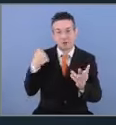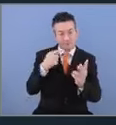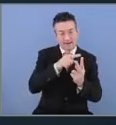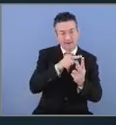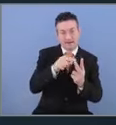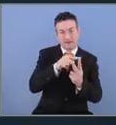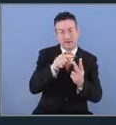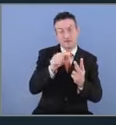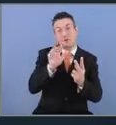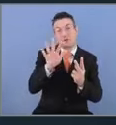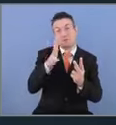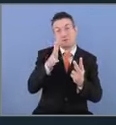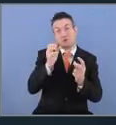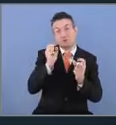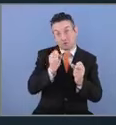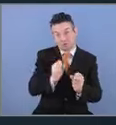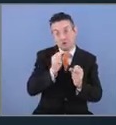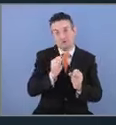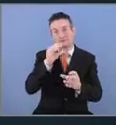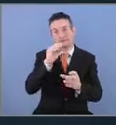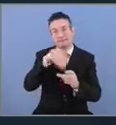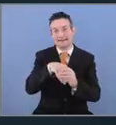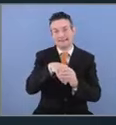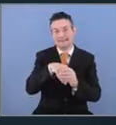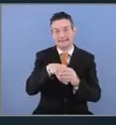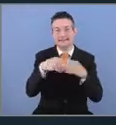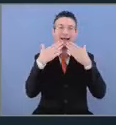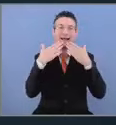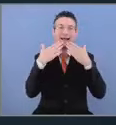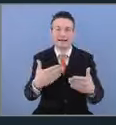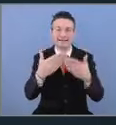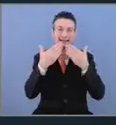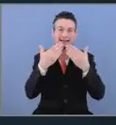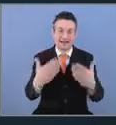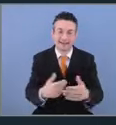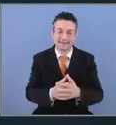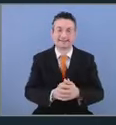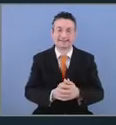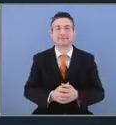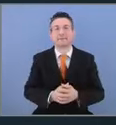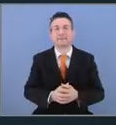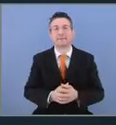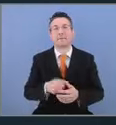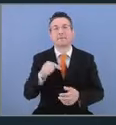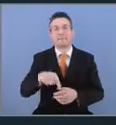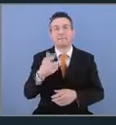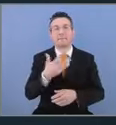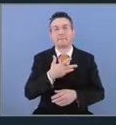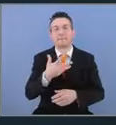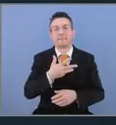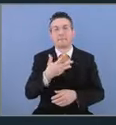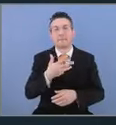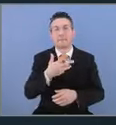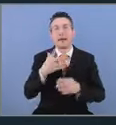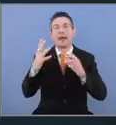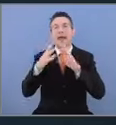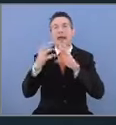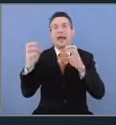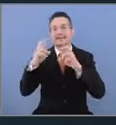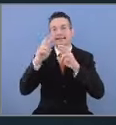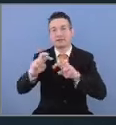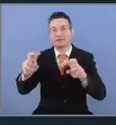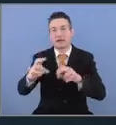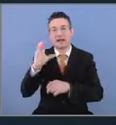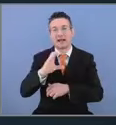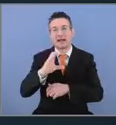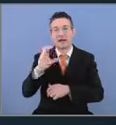trovare spazio. Grazie. Grazie, grazie mille. E adesso diamo la parola a un ente di ricerca. Con noi Claudia Zoani di